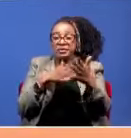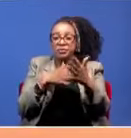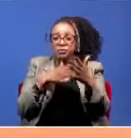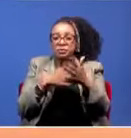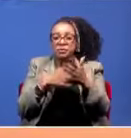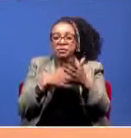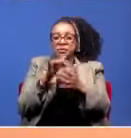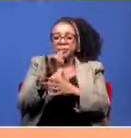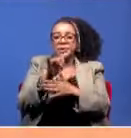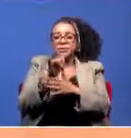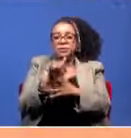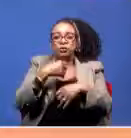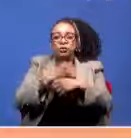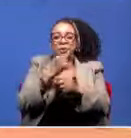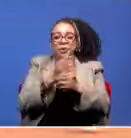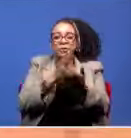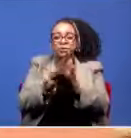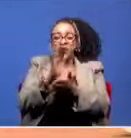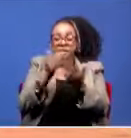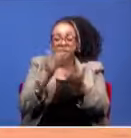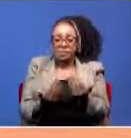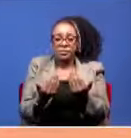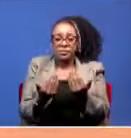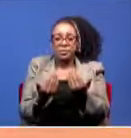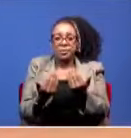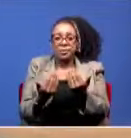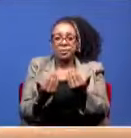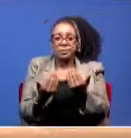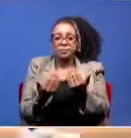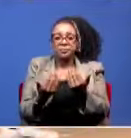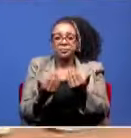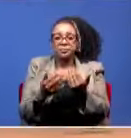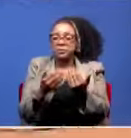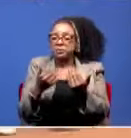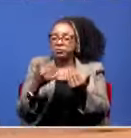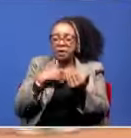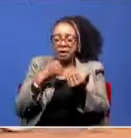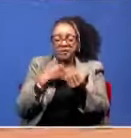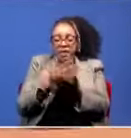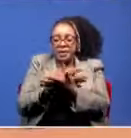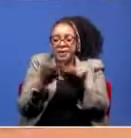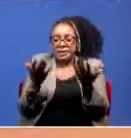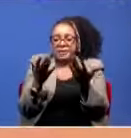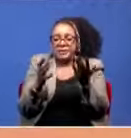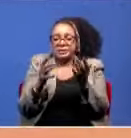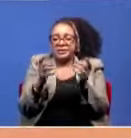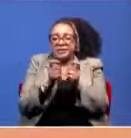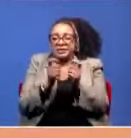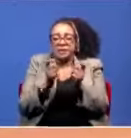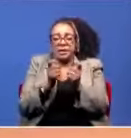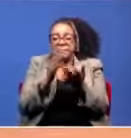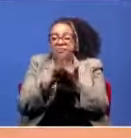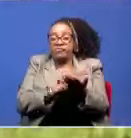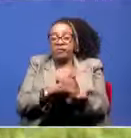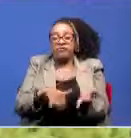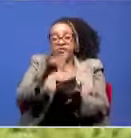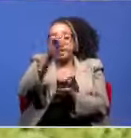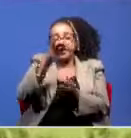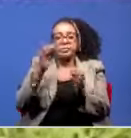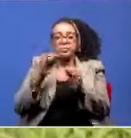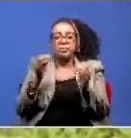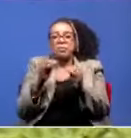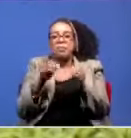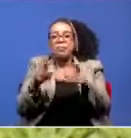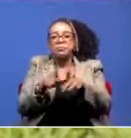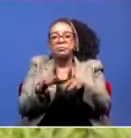prevention ile to ensure that saizi mchezaji asipate injury yoyote kabla aende. So hiyo tunaangalia